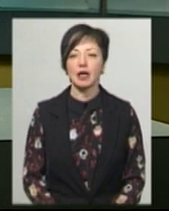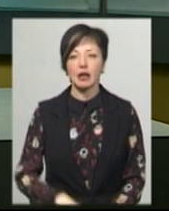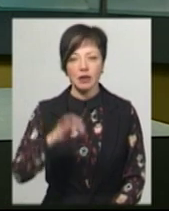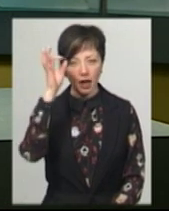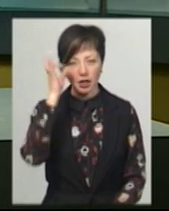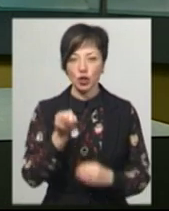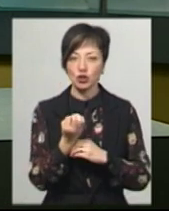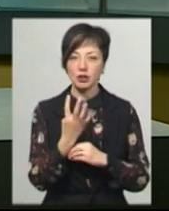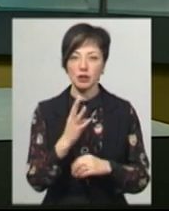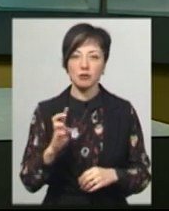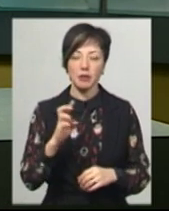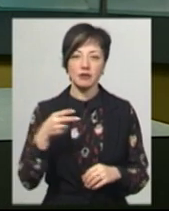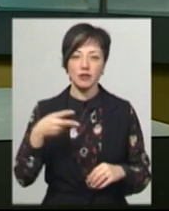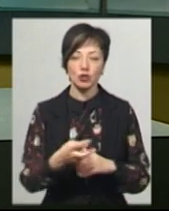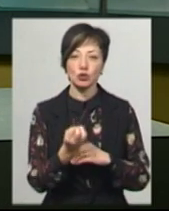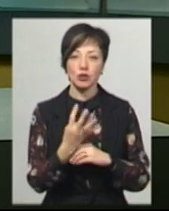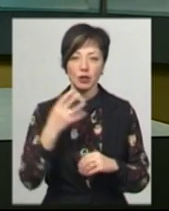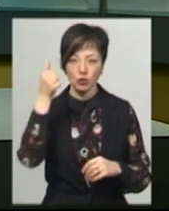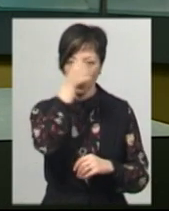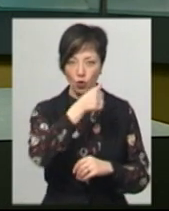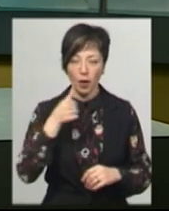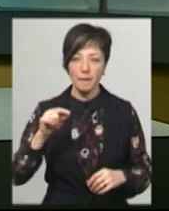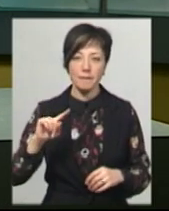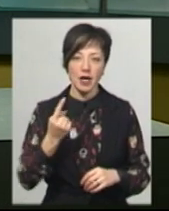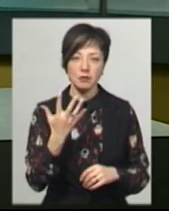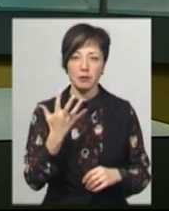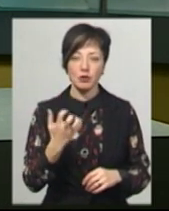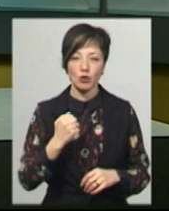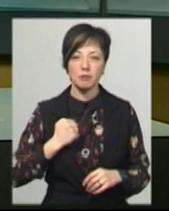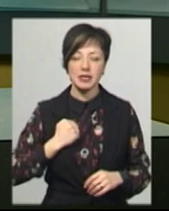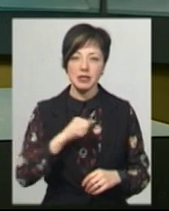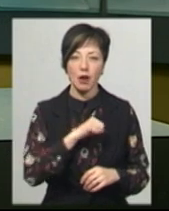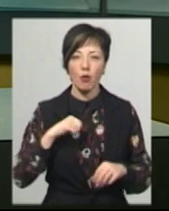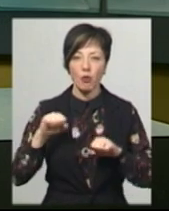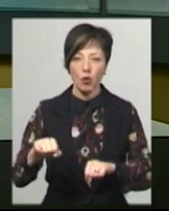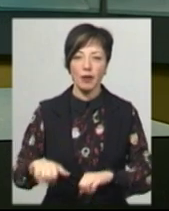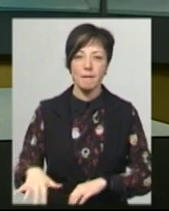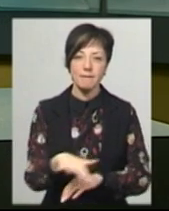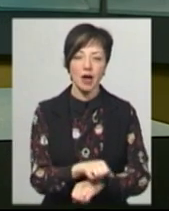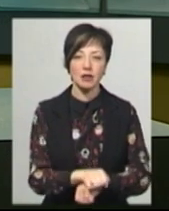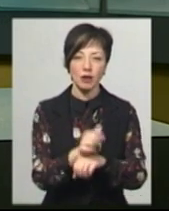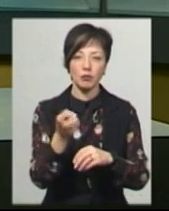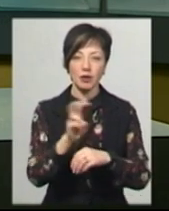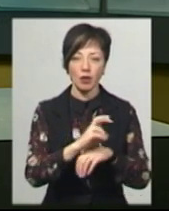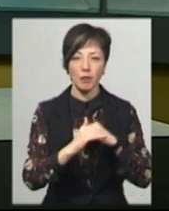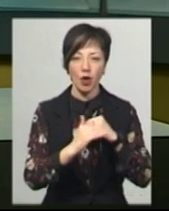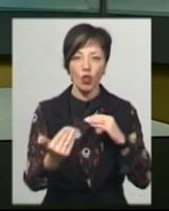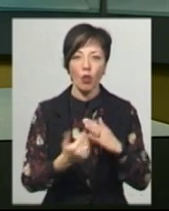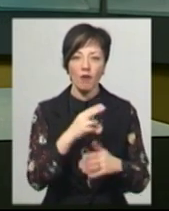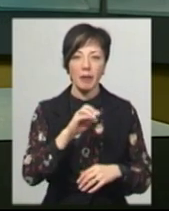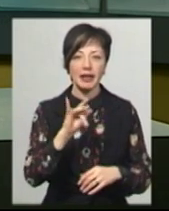Нагадаю, 14 березня 2014 року перші 500 бійців самооборони Майдану прибули на полігон Нові